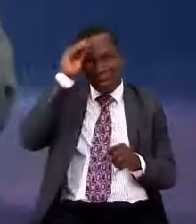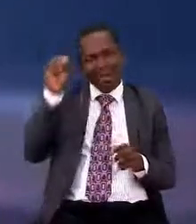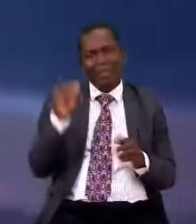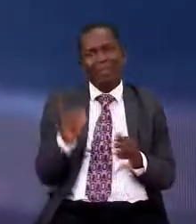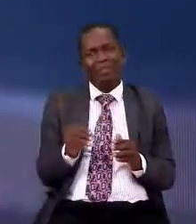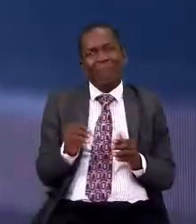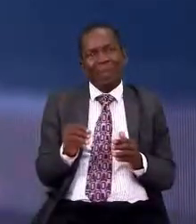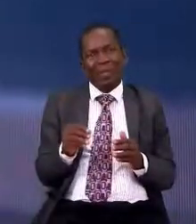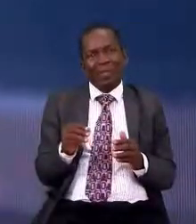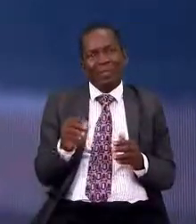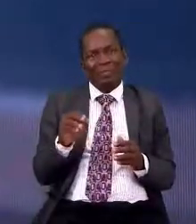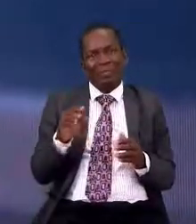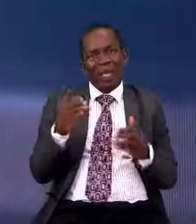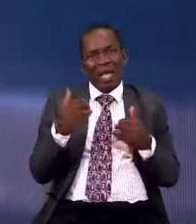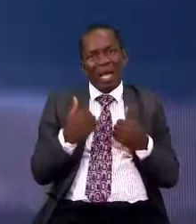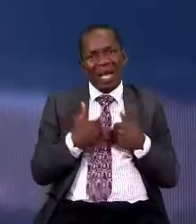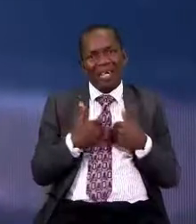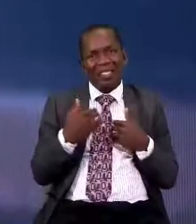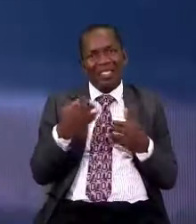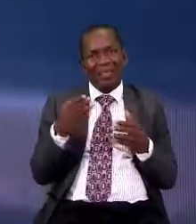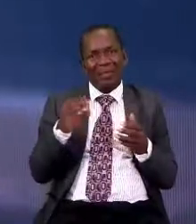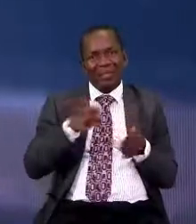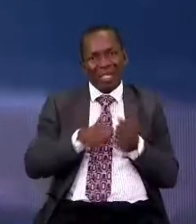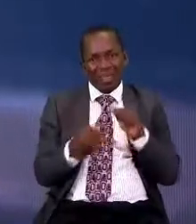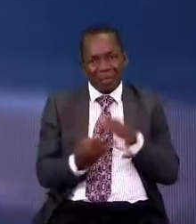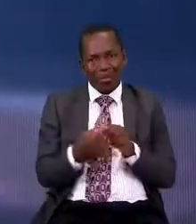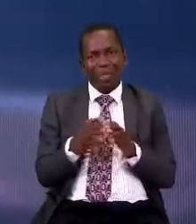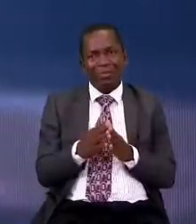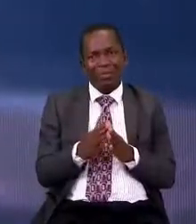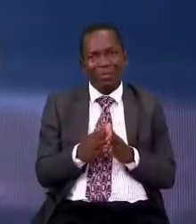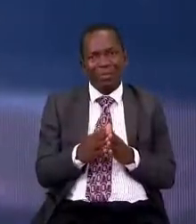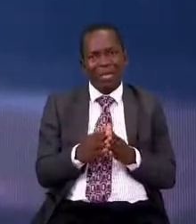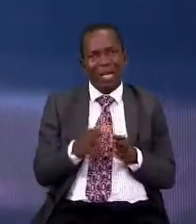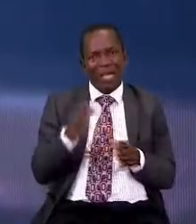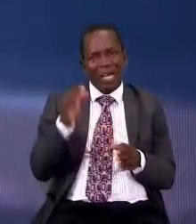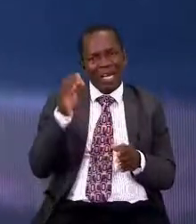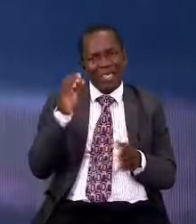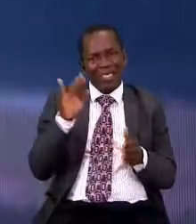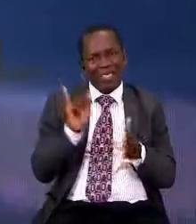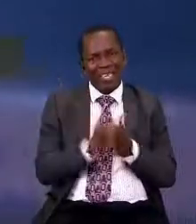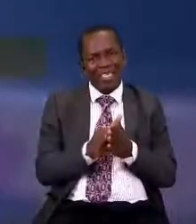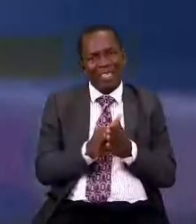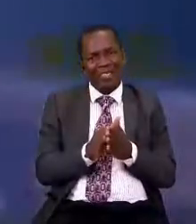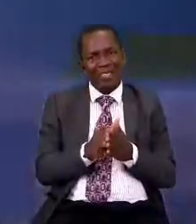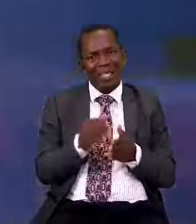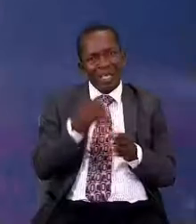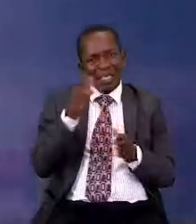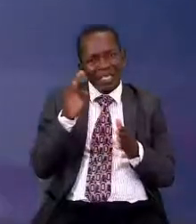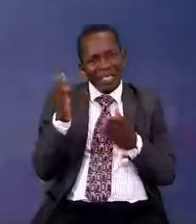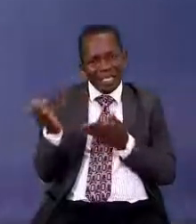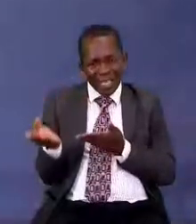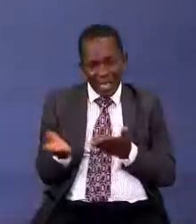mentionner le nom des gens qui ont des problèmes terribles. Il y avait un homme boiteux de naissance qui a ce